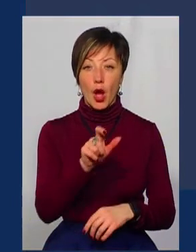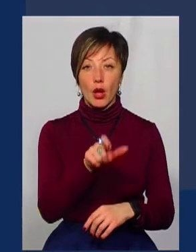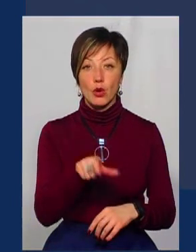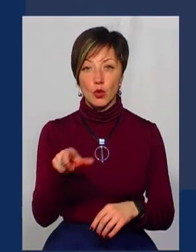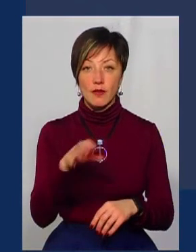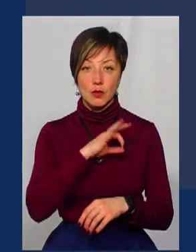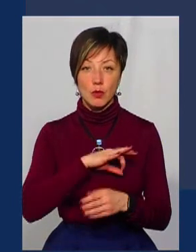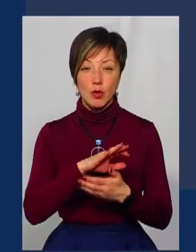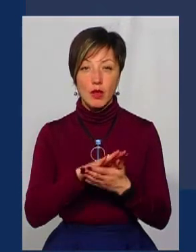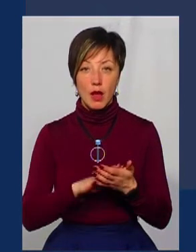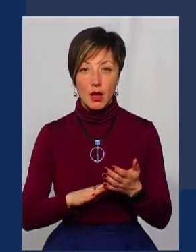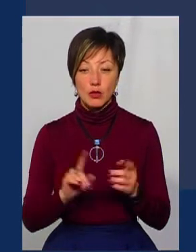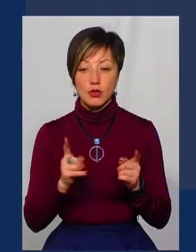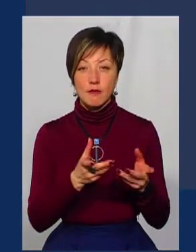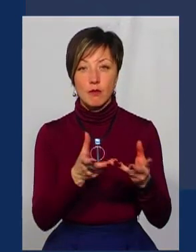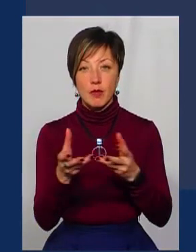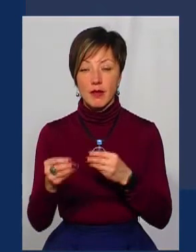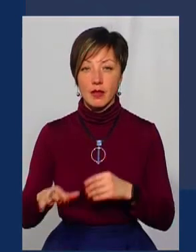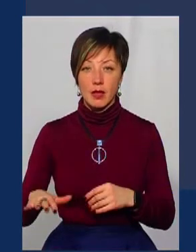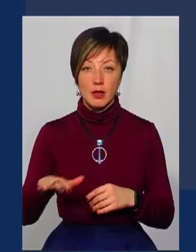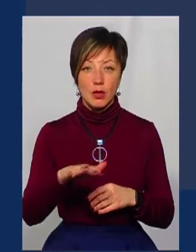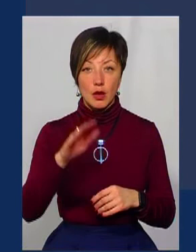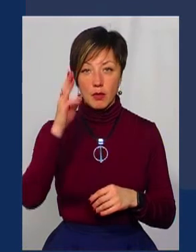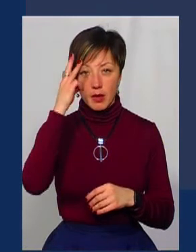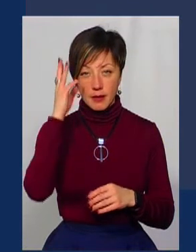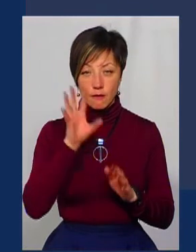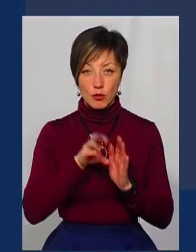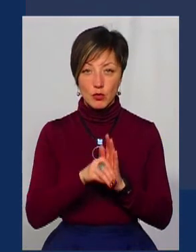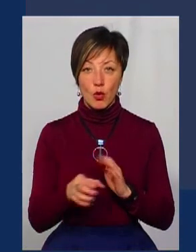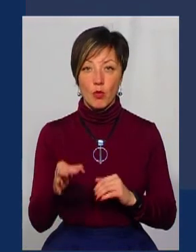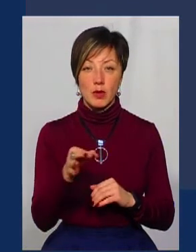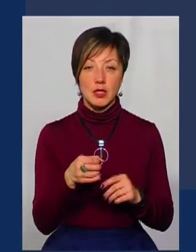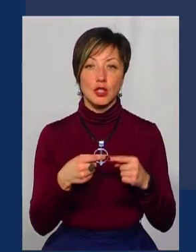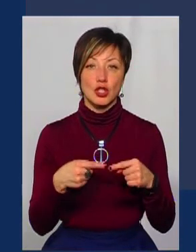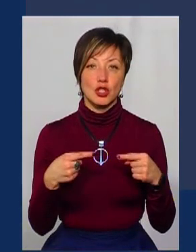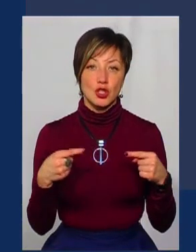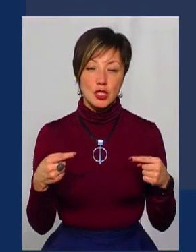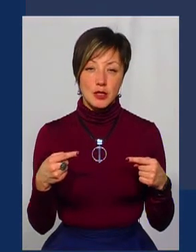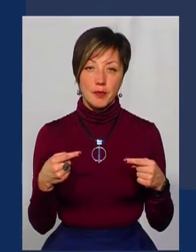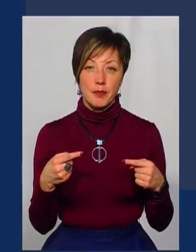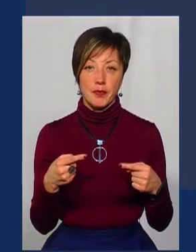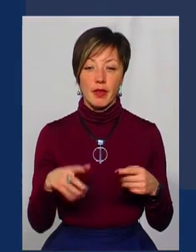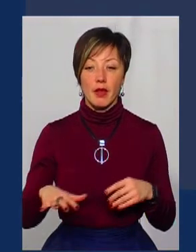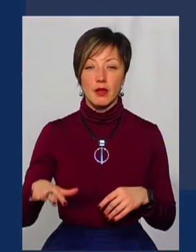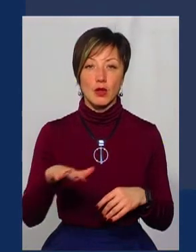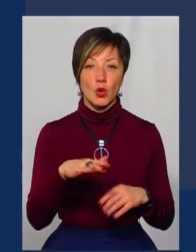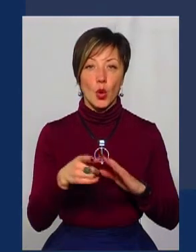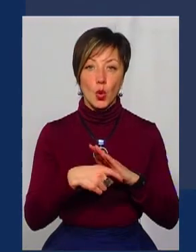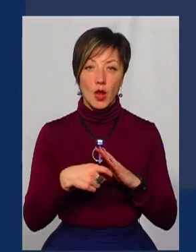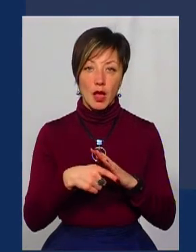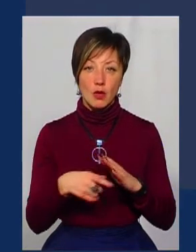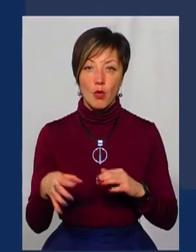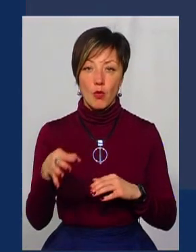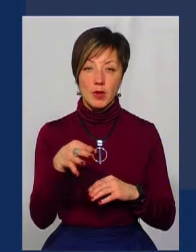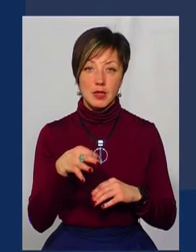будуть в подальшому, і на що це вплине на території там Хмельницької, в тому числі області, і інший варіант це на території Донецької області, в тому